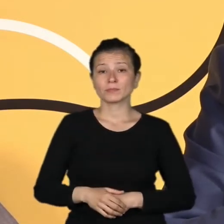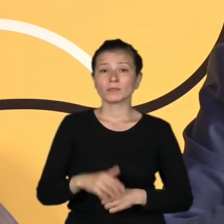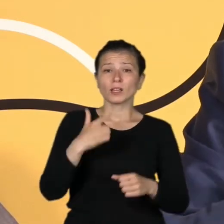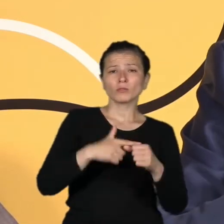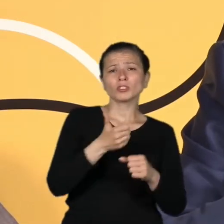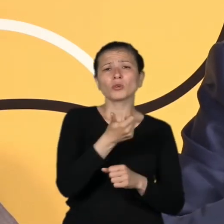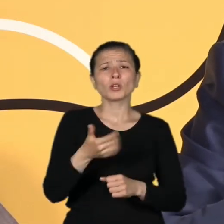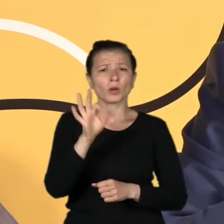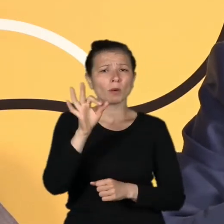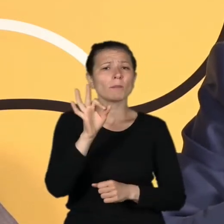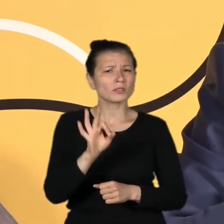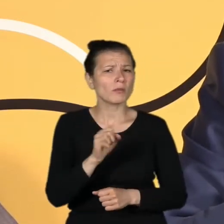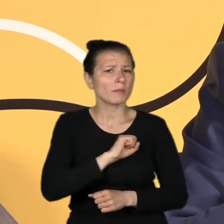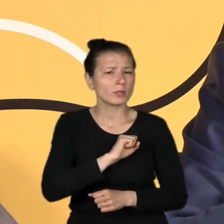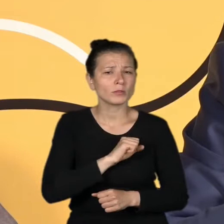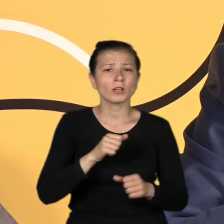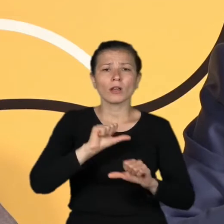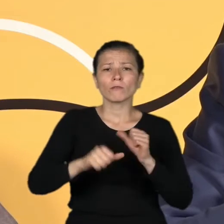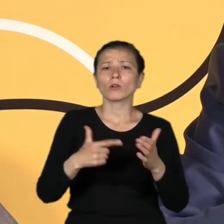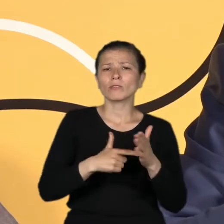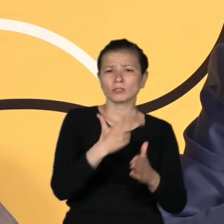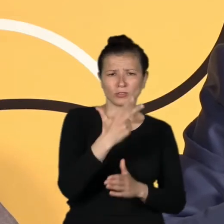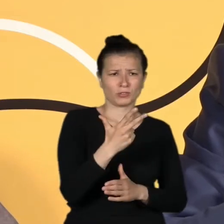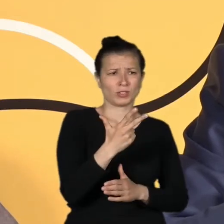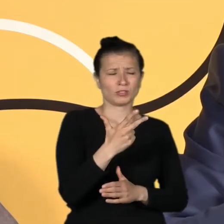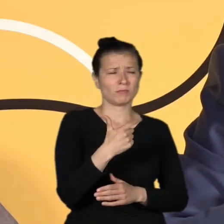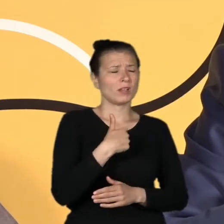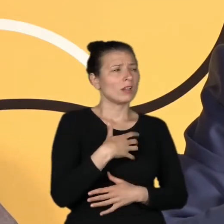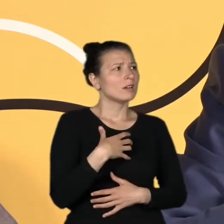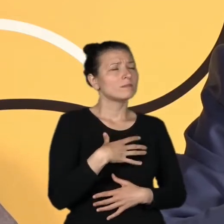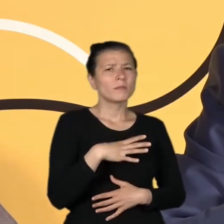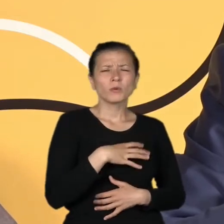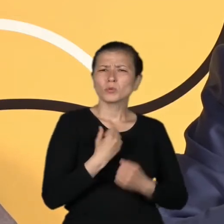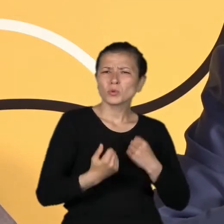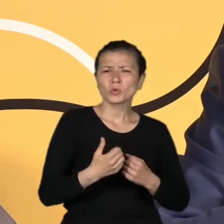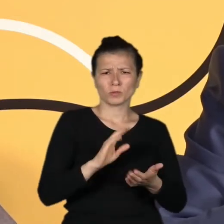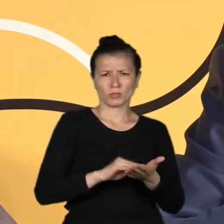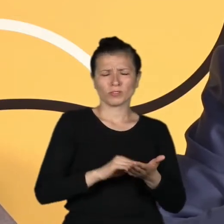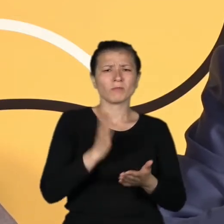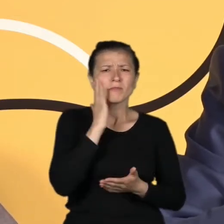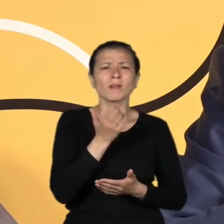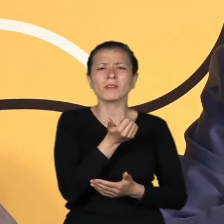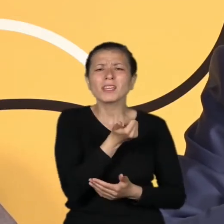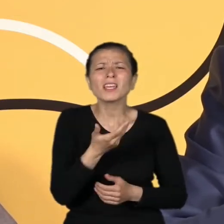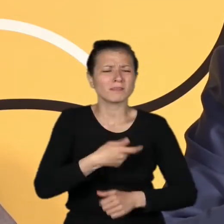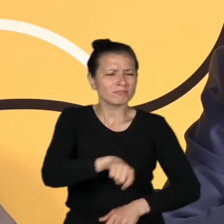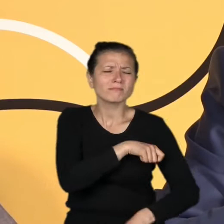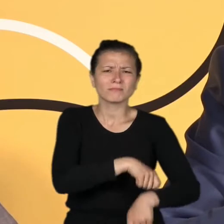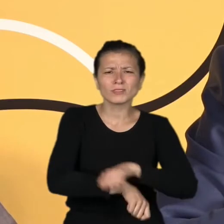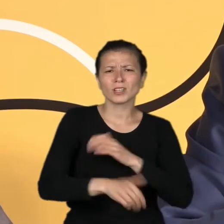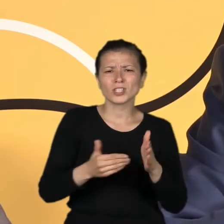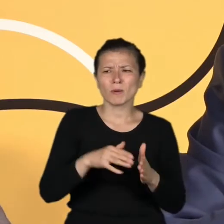20-paroprocentowe bezrobocie roku 2003 było dla mnie ogromnie bolesnym doświadczeniem i wiem, ile wysiłku trzeba było włożyć w